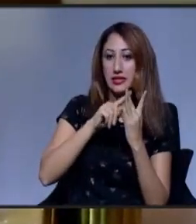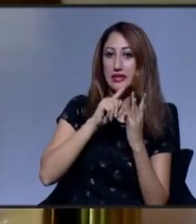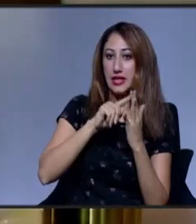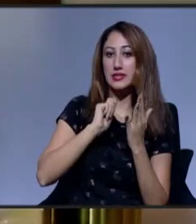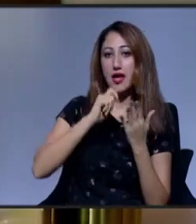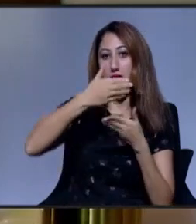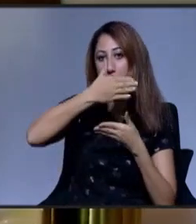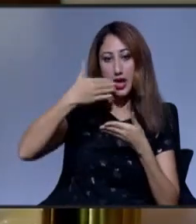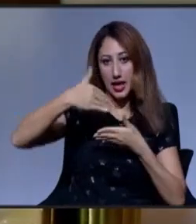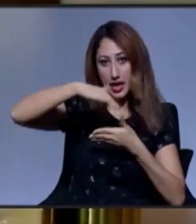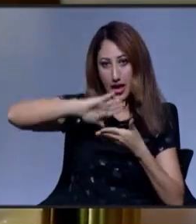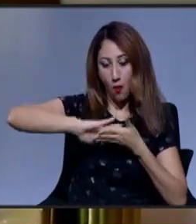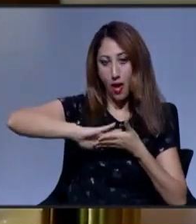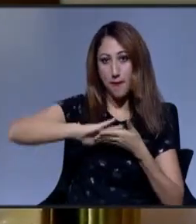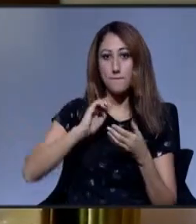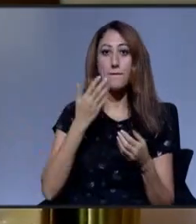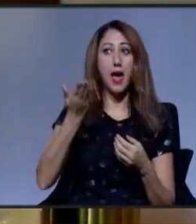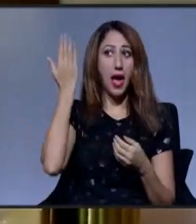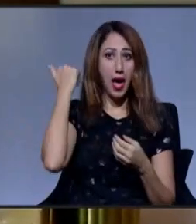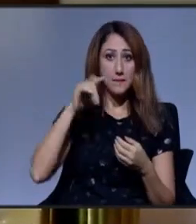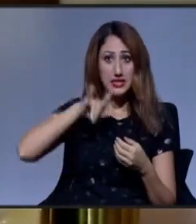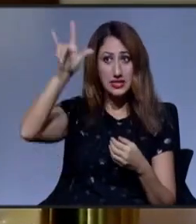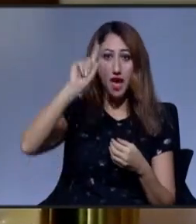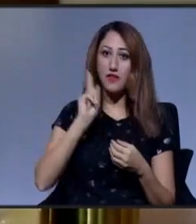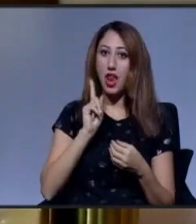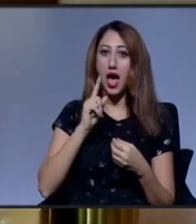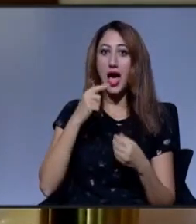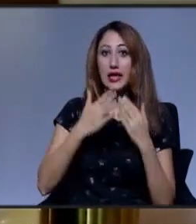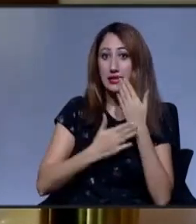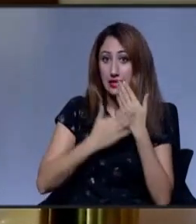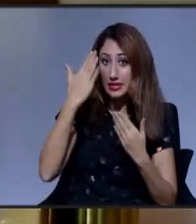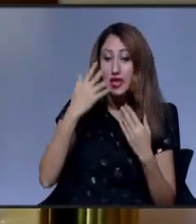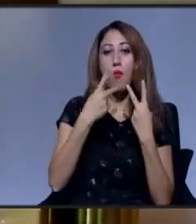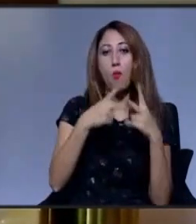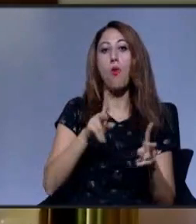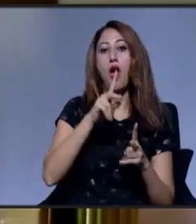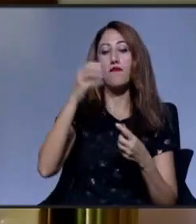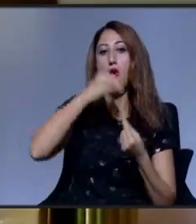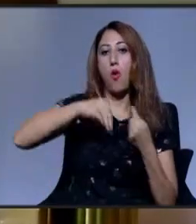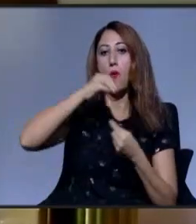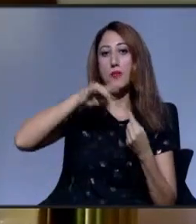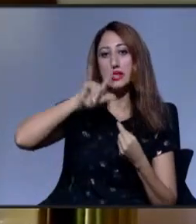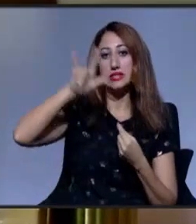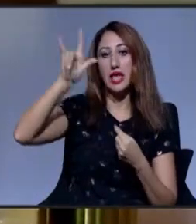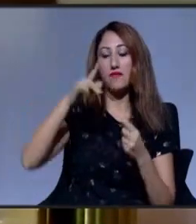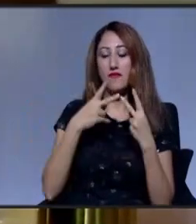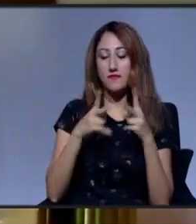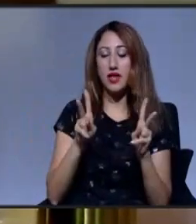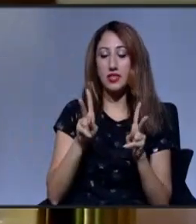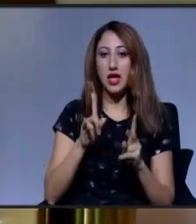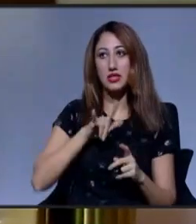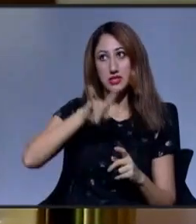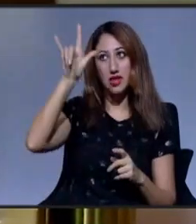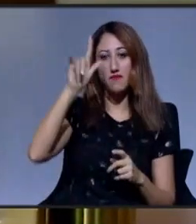لطلب العمرة ما يكونش عمل عمرة قبل كده، لأن إن شاء الله هنبدأ نوزع عمرات بمجرد ما يتم فتح الباب